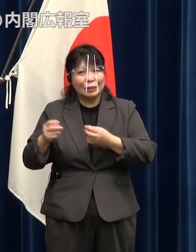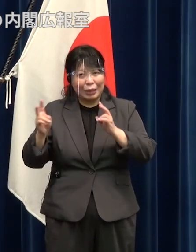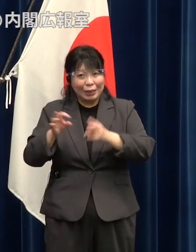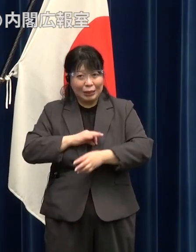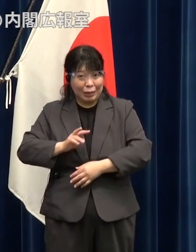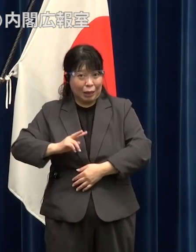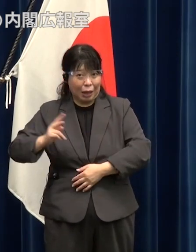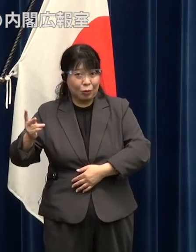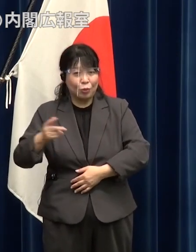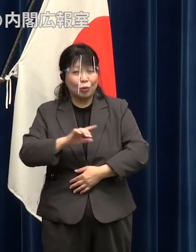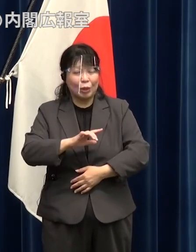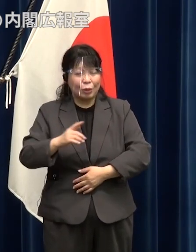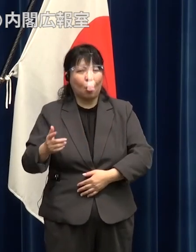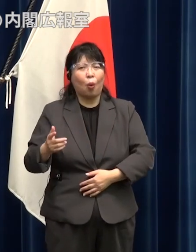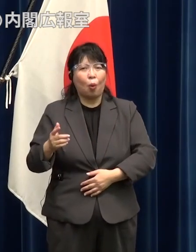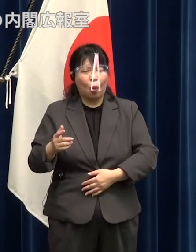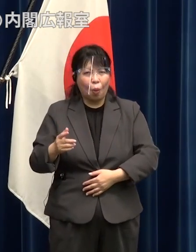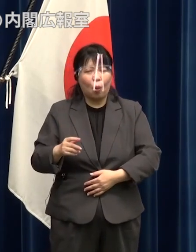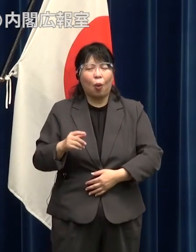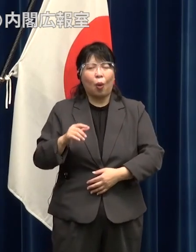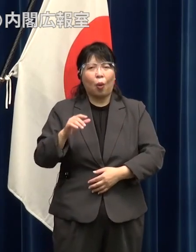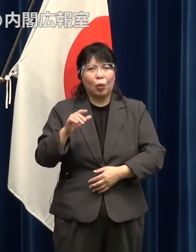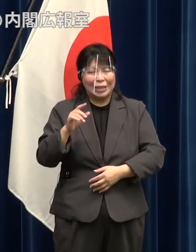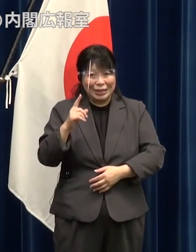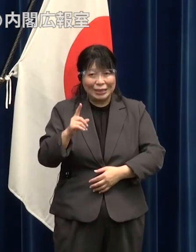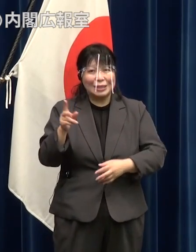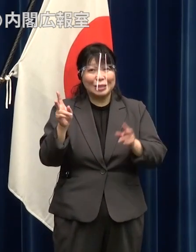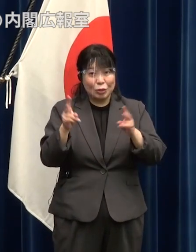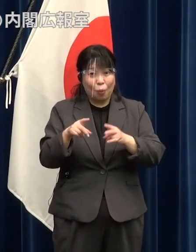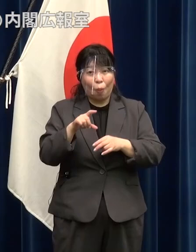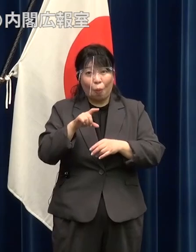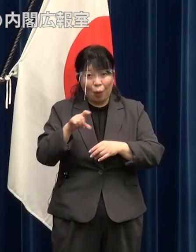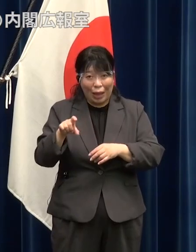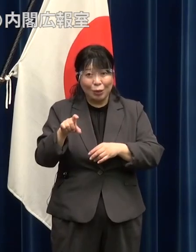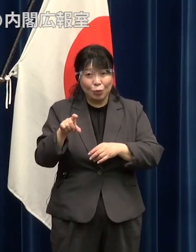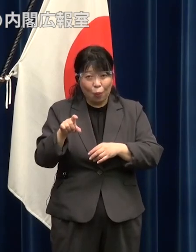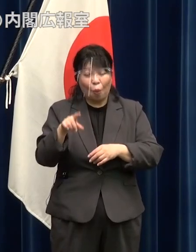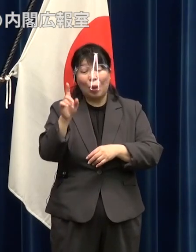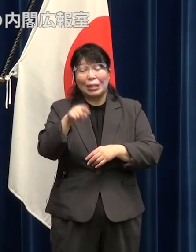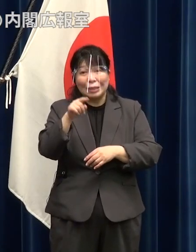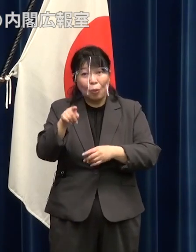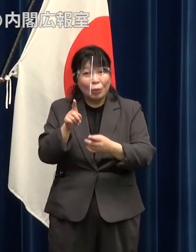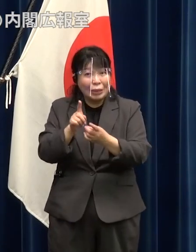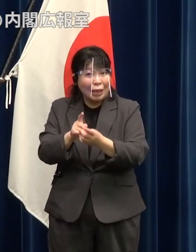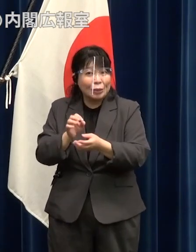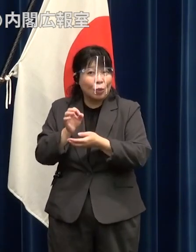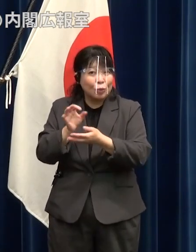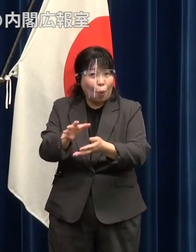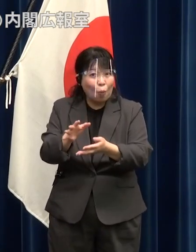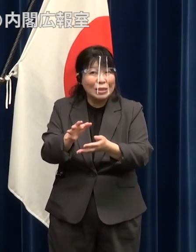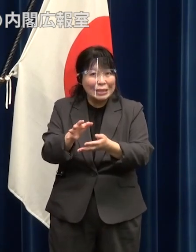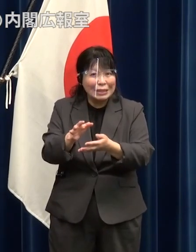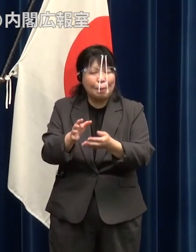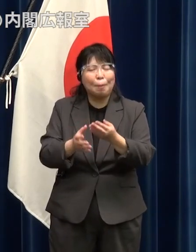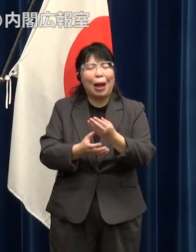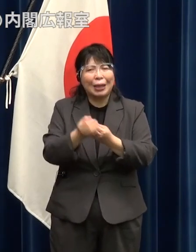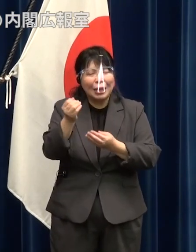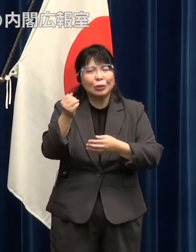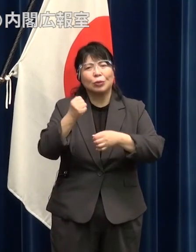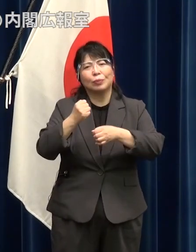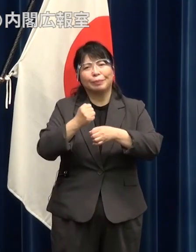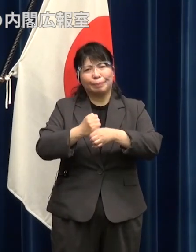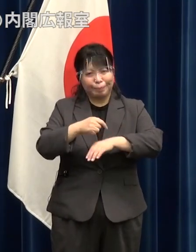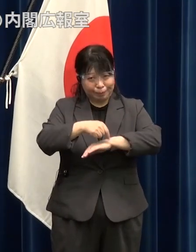で1兆円の人への投資パッケージを盛り込みました。リスキリングのみなら